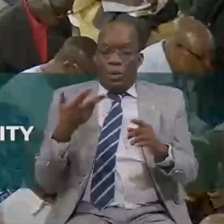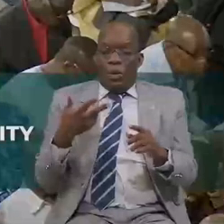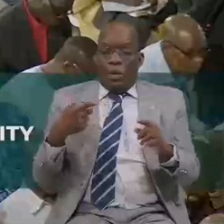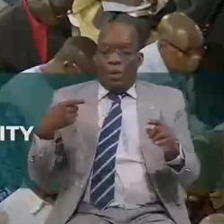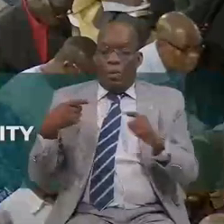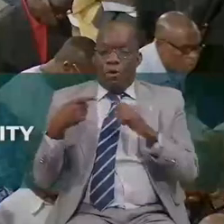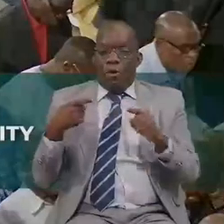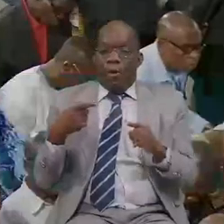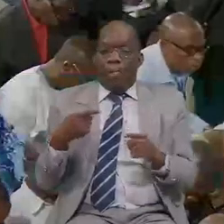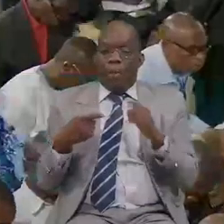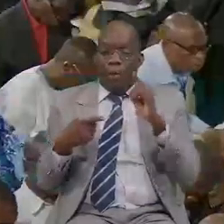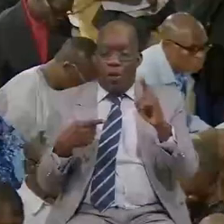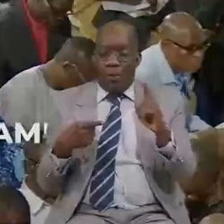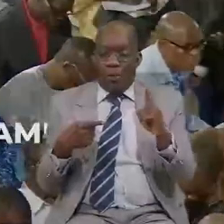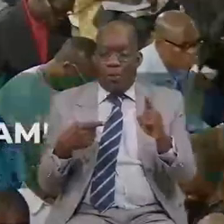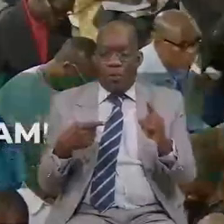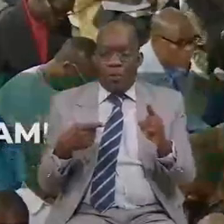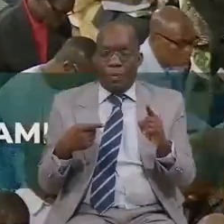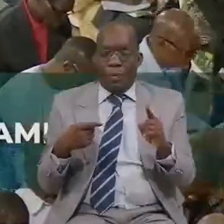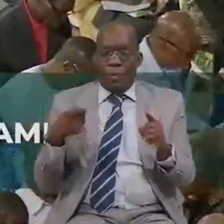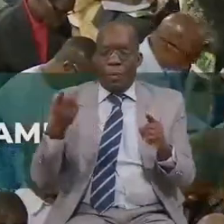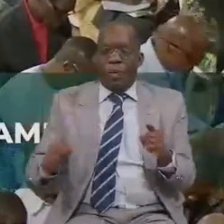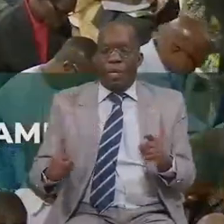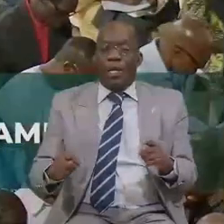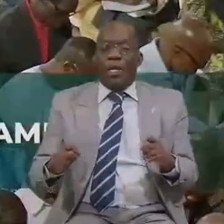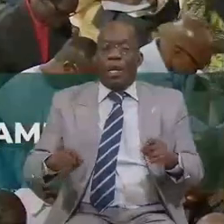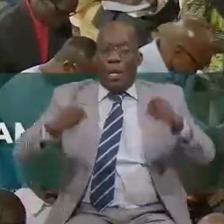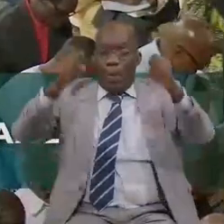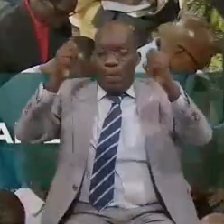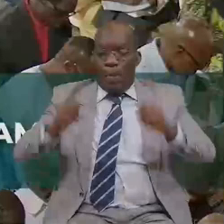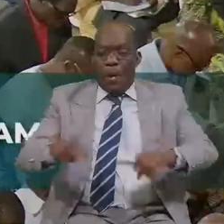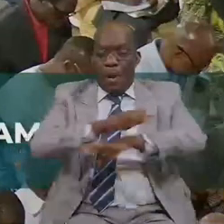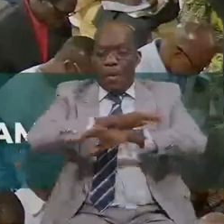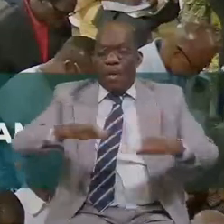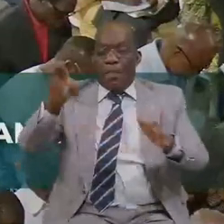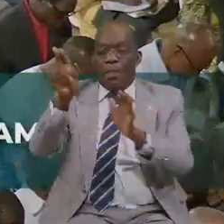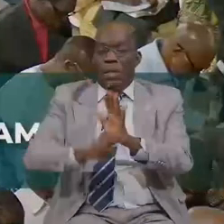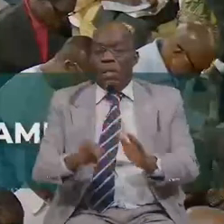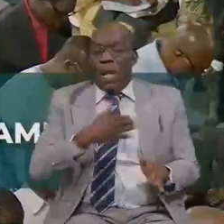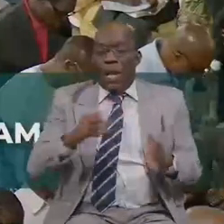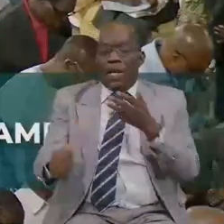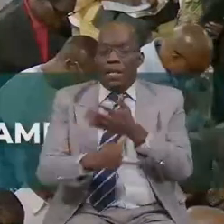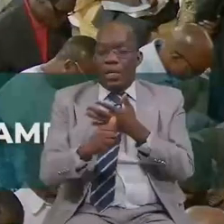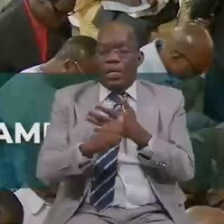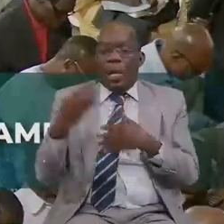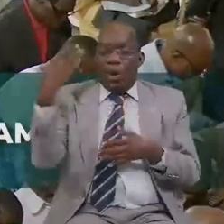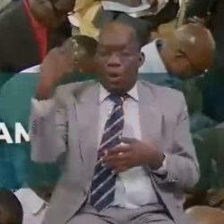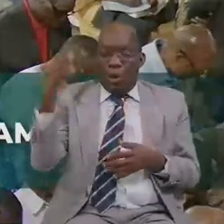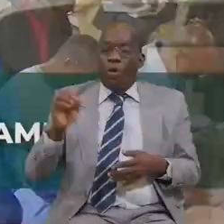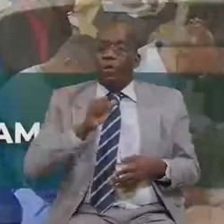Nous divisons ça en trois parties. C'est l'impuissance et le péril des soldats indomptés en